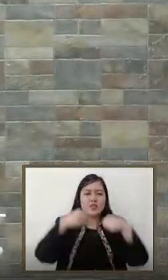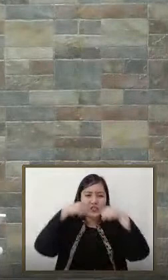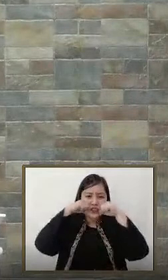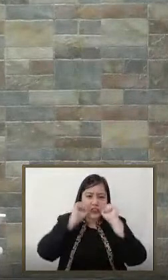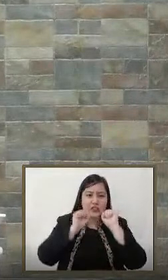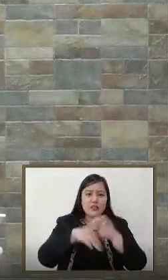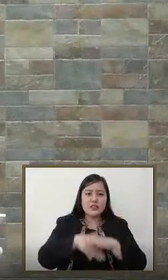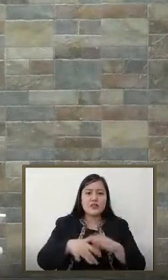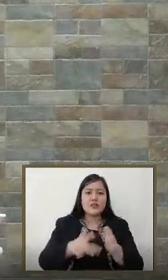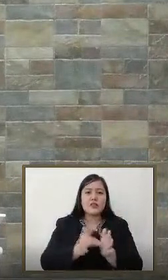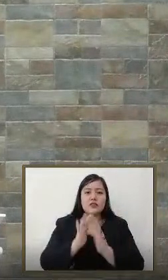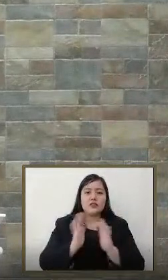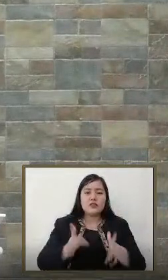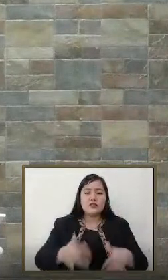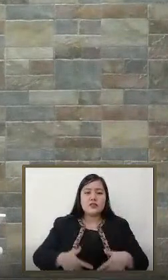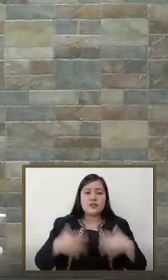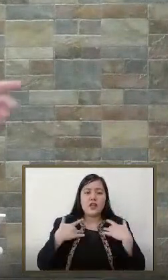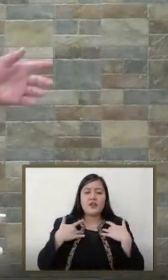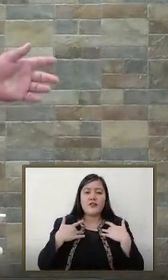na